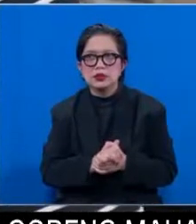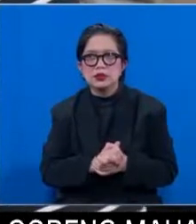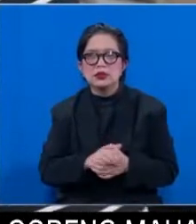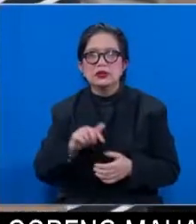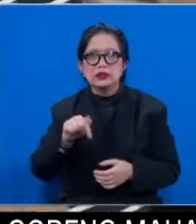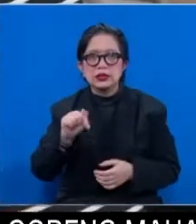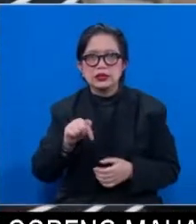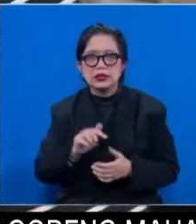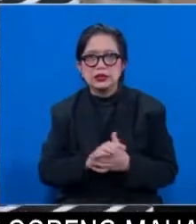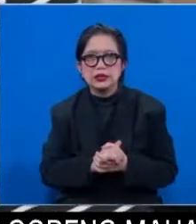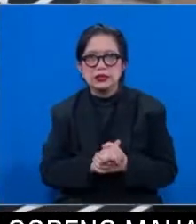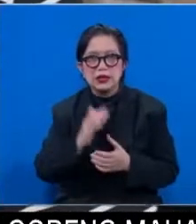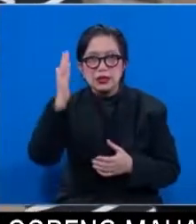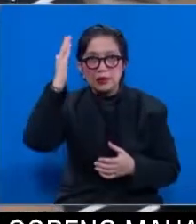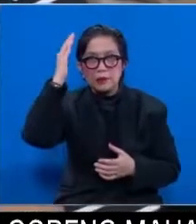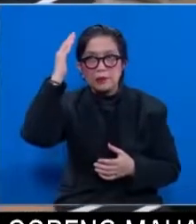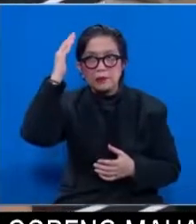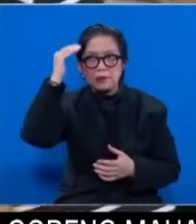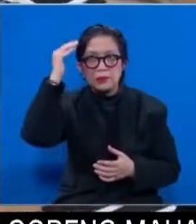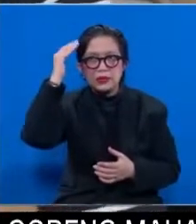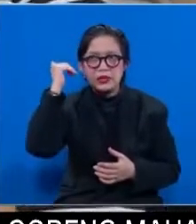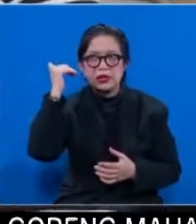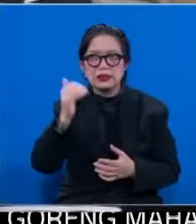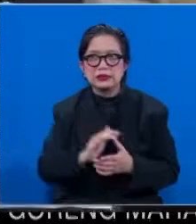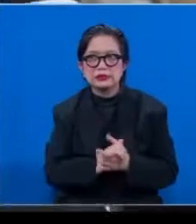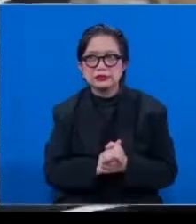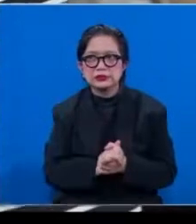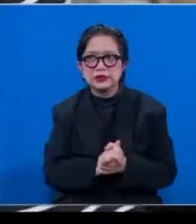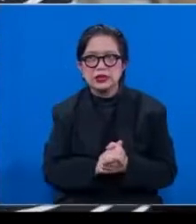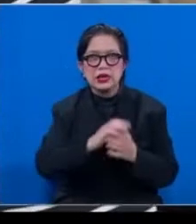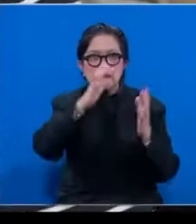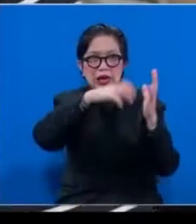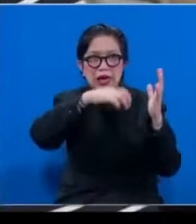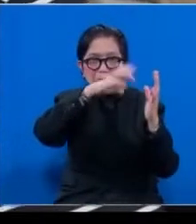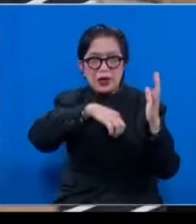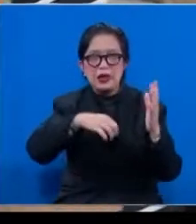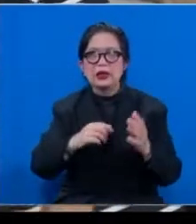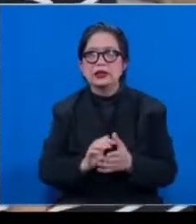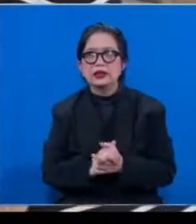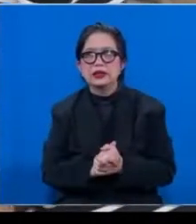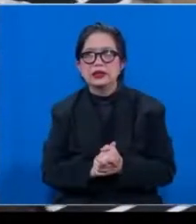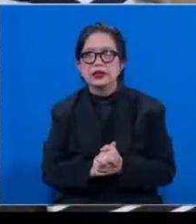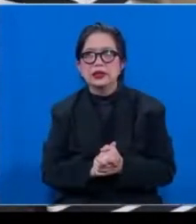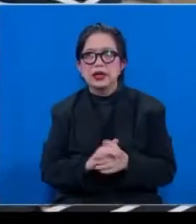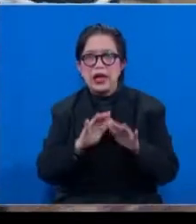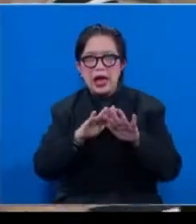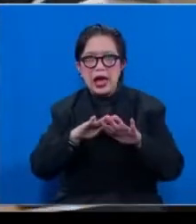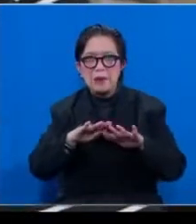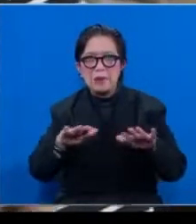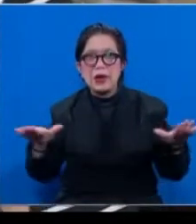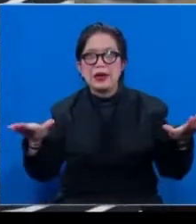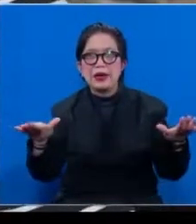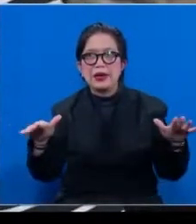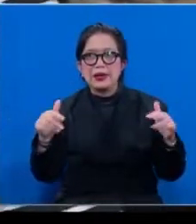gampang susah dicari ya mas, lebih gampang kalau di daerah sini minyak kelapa juga. Apa namanya, lebih aman kan kalau kita pakai,